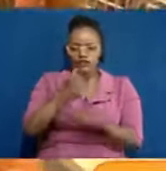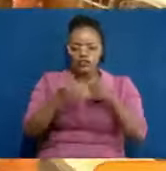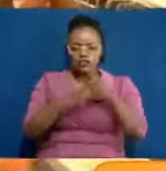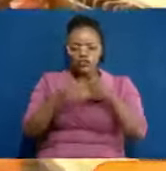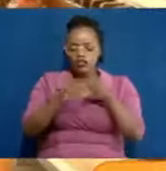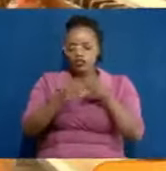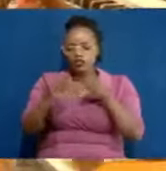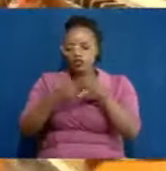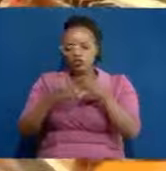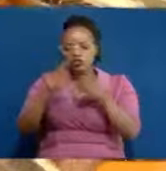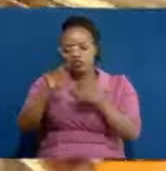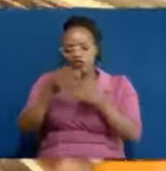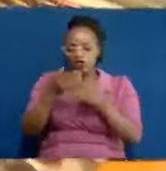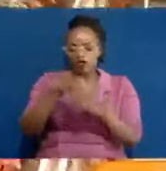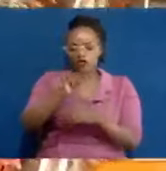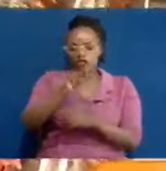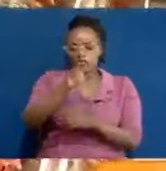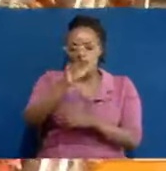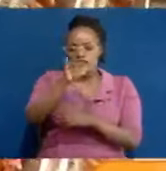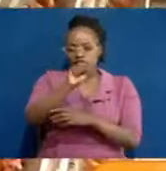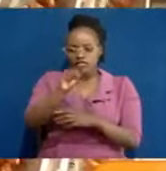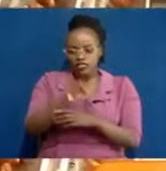360 to 64 trays per day.